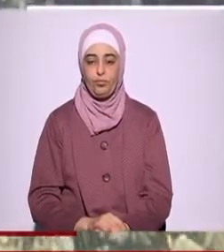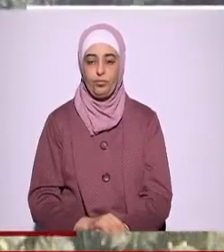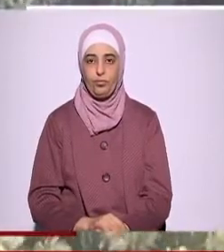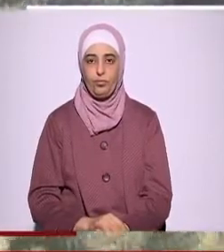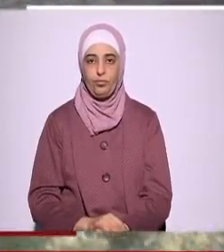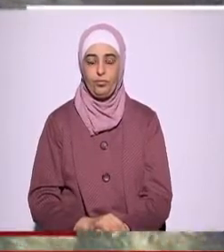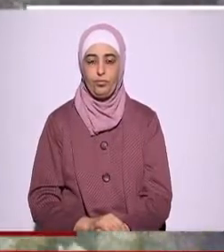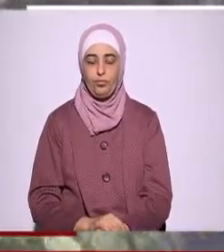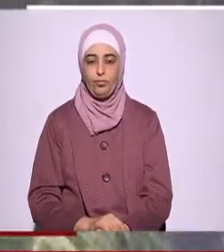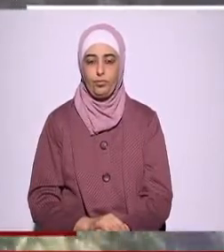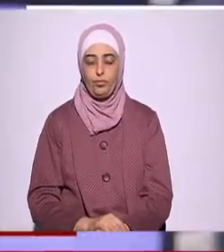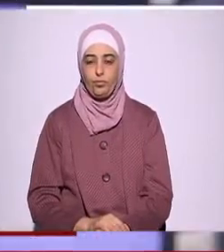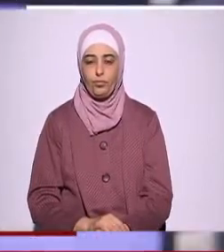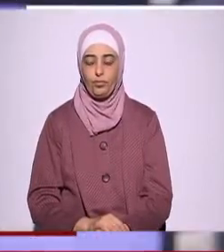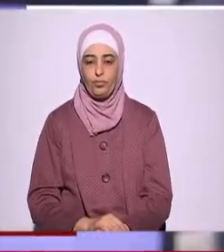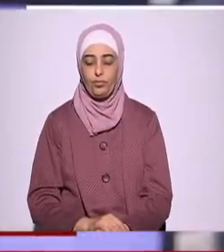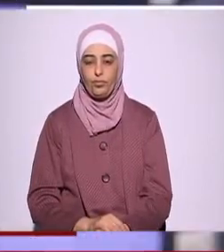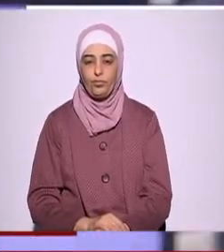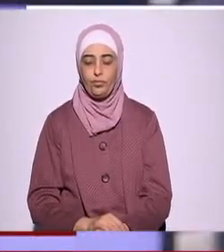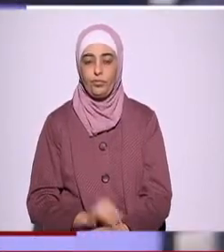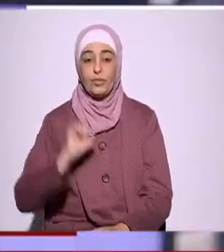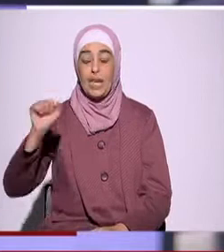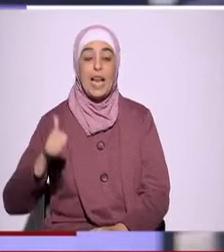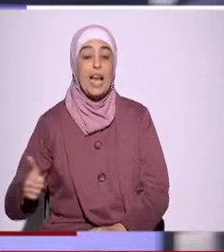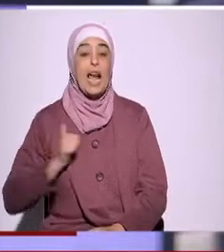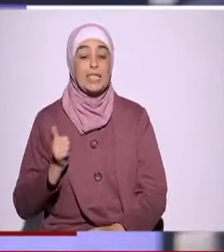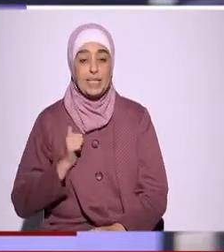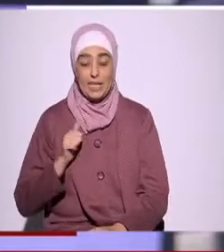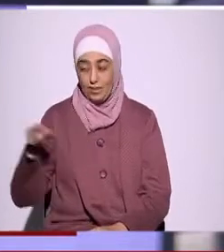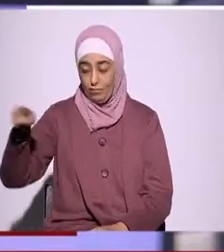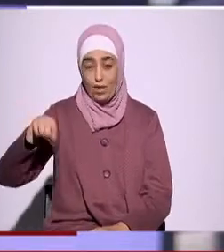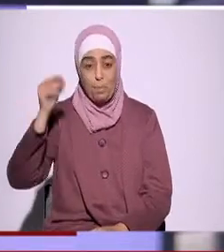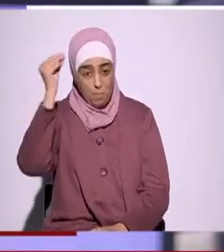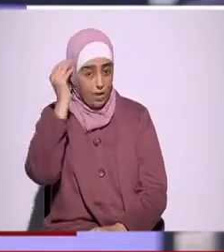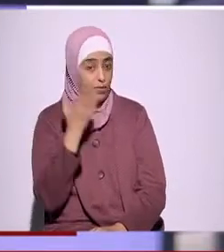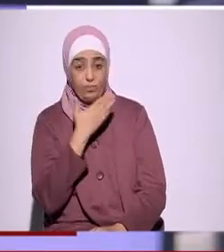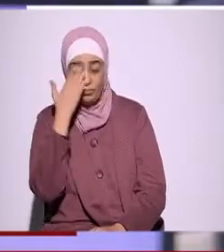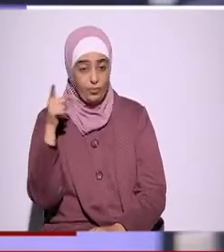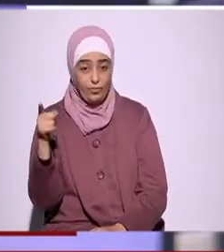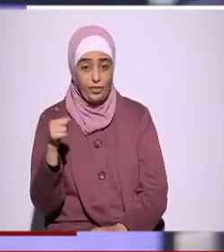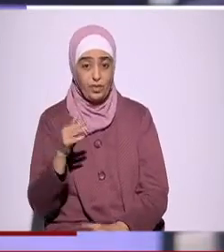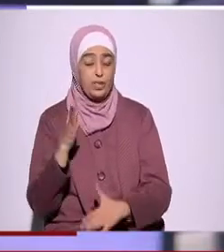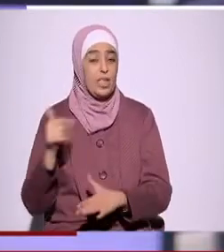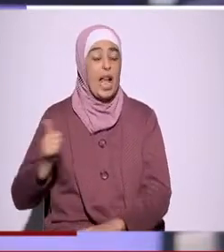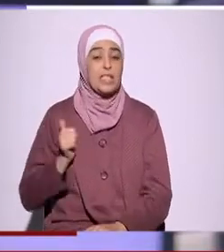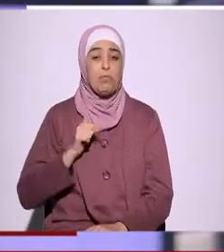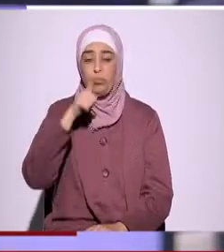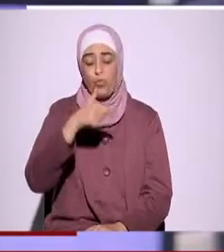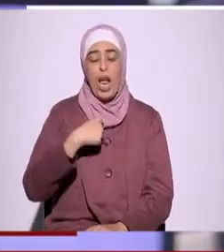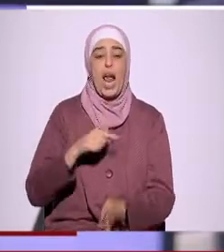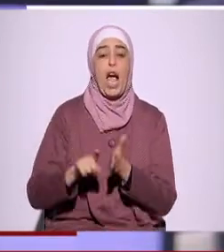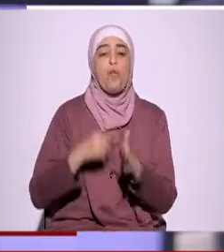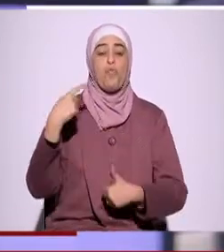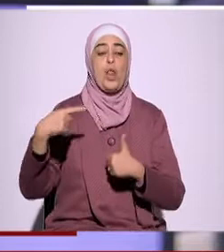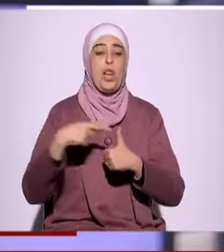لهذه. لكن ألا يدرك يعني الجانب العسكري هذا الأمر؟ يعني إلى أي مدى وضع الجيش اليوم نفسه